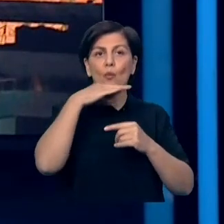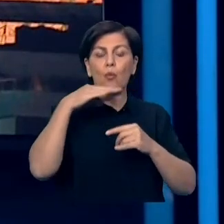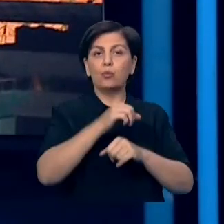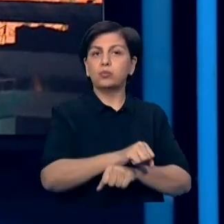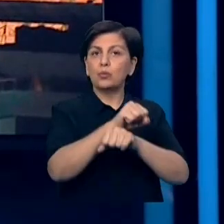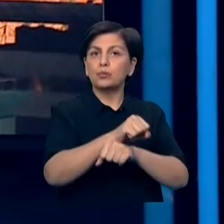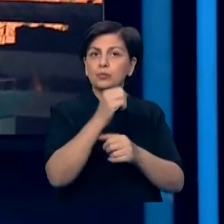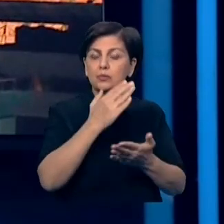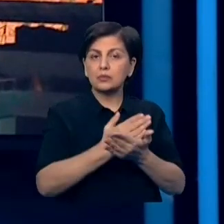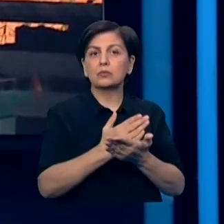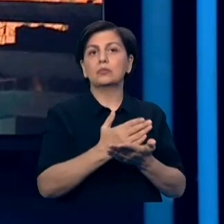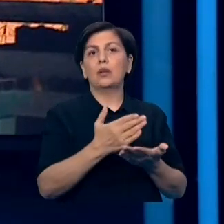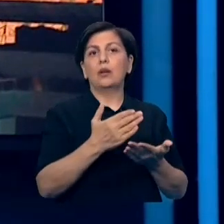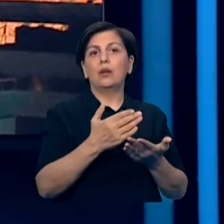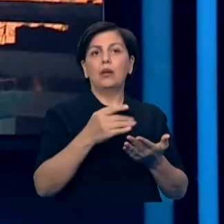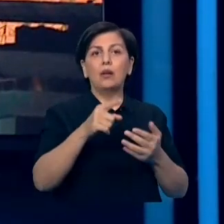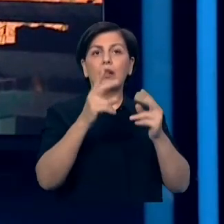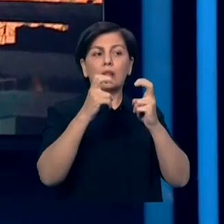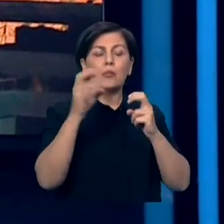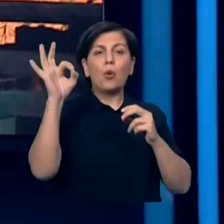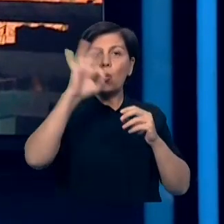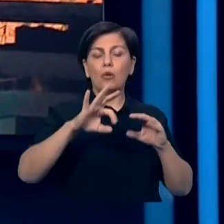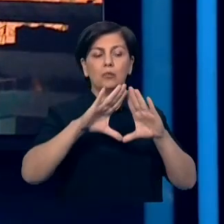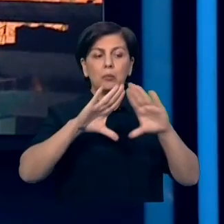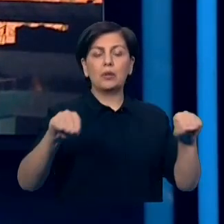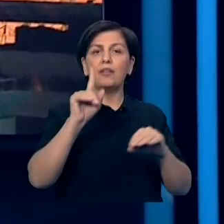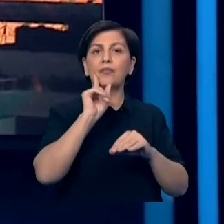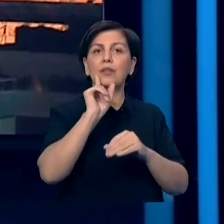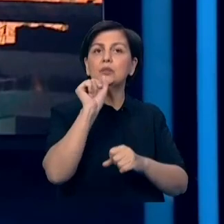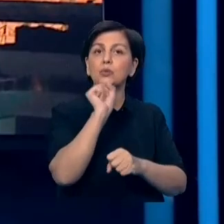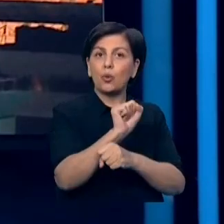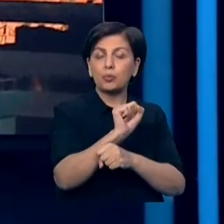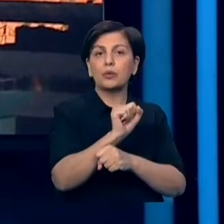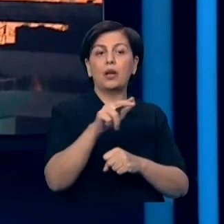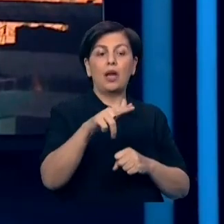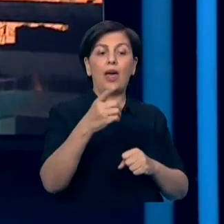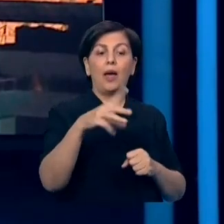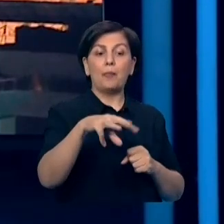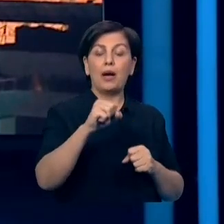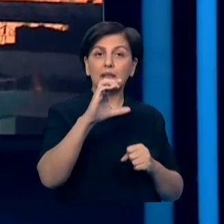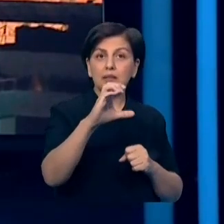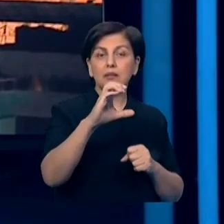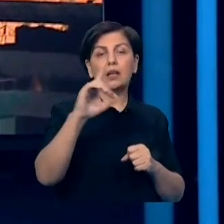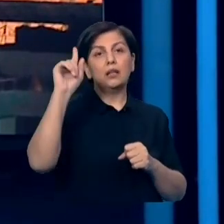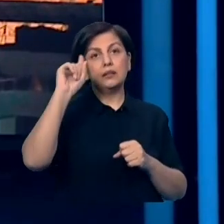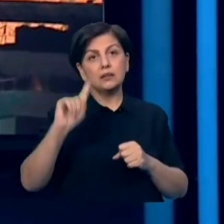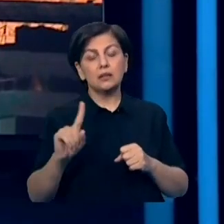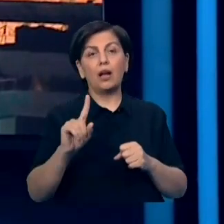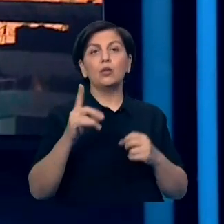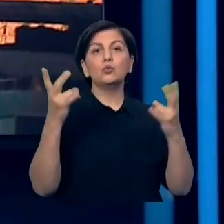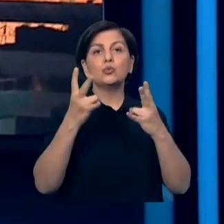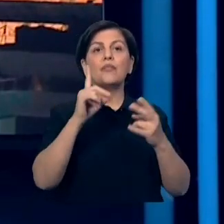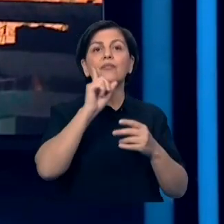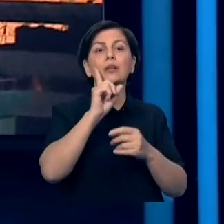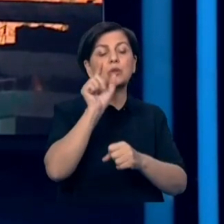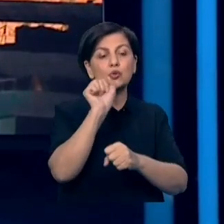ilə bağlı istəkləri eyni zamanda ateşkəs məsələsi gündəmdədir. Bunun üçün Həmas və İsrail arasında ateşkəs əldə olunması